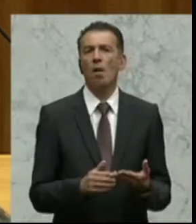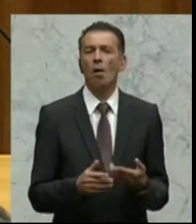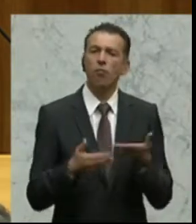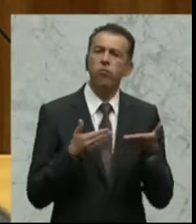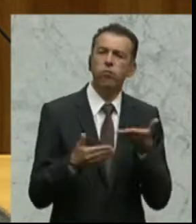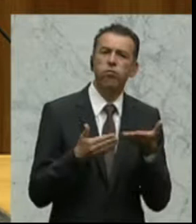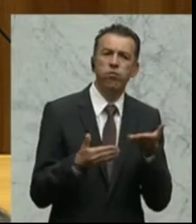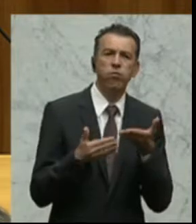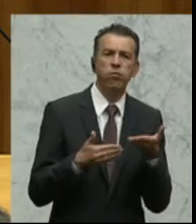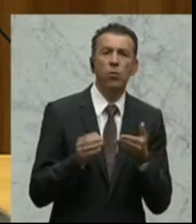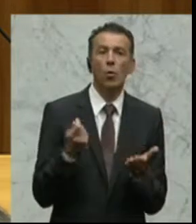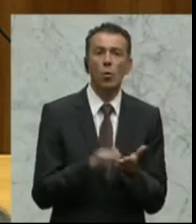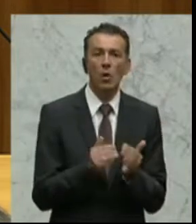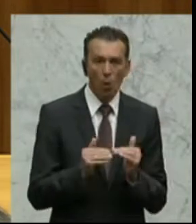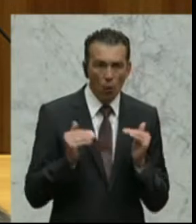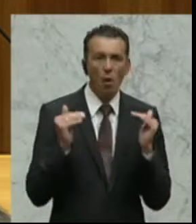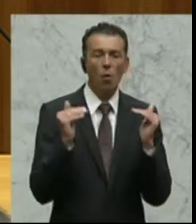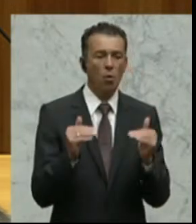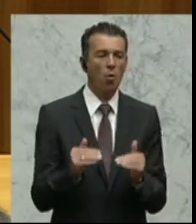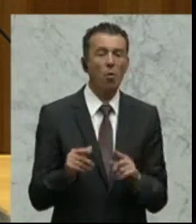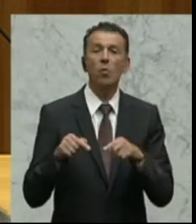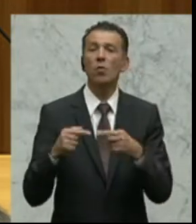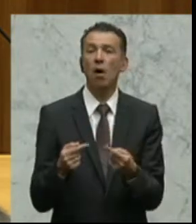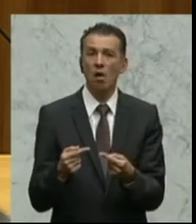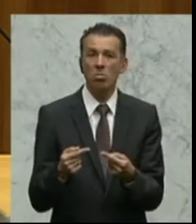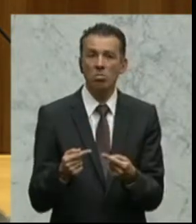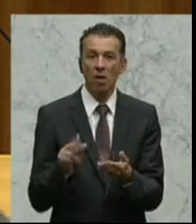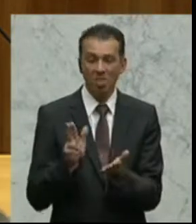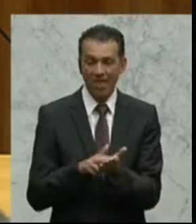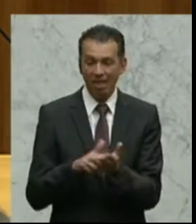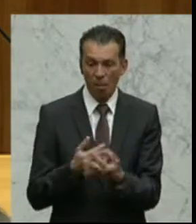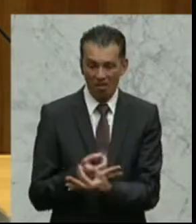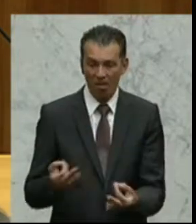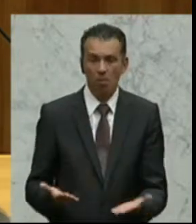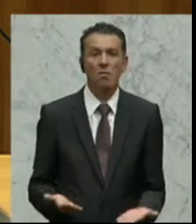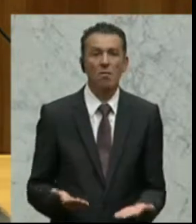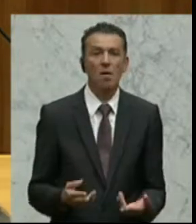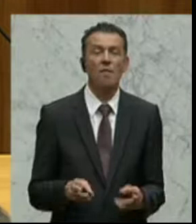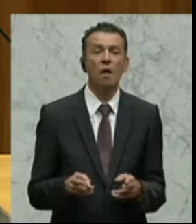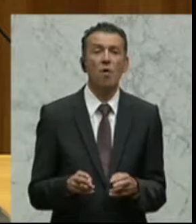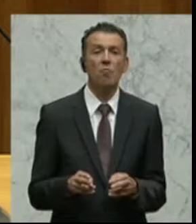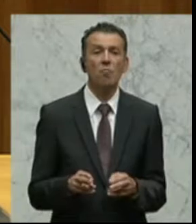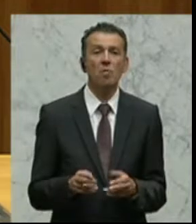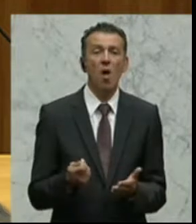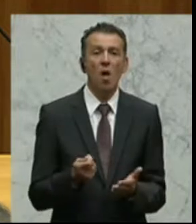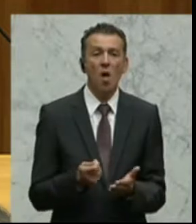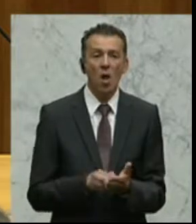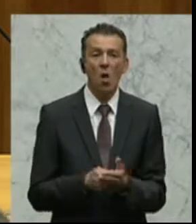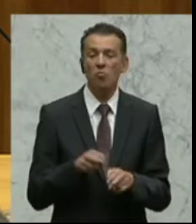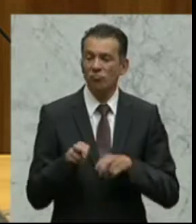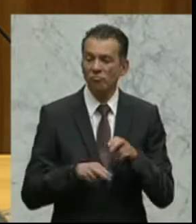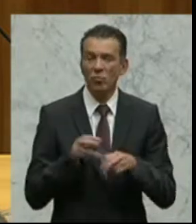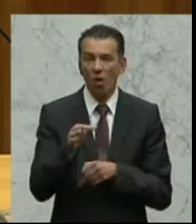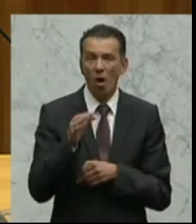gute Lohnerhöhungen herausverhandeln und letztendlich nichts im Taschel bleibt, weil die Lohn- und Abgabenquote eine sehr hohe ist. Das war der Beginn